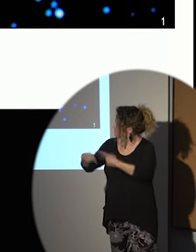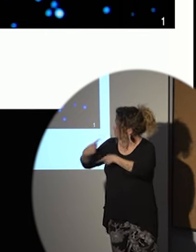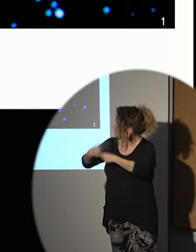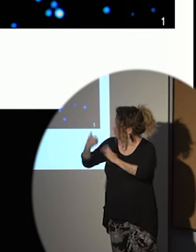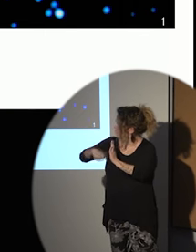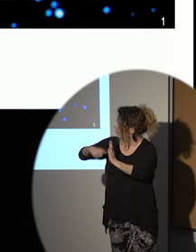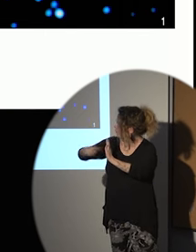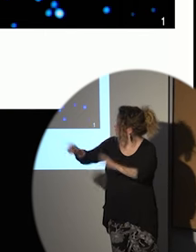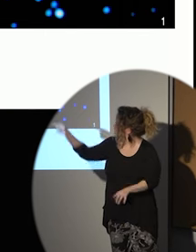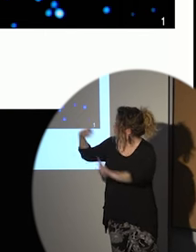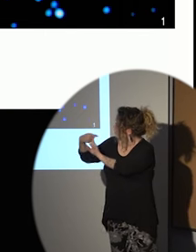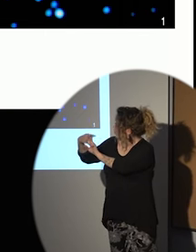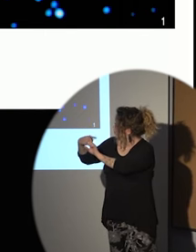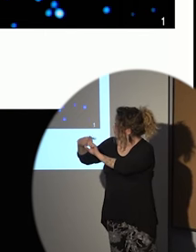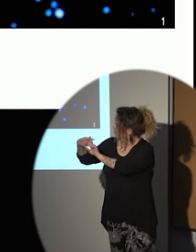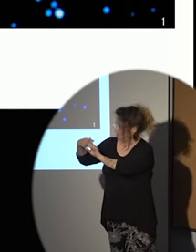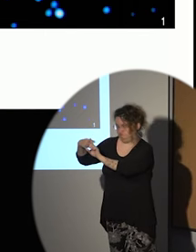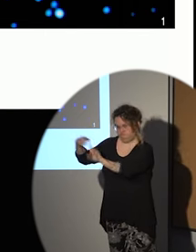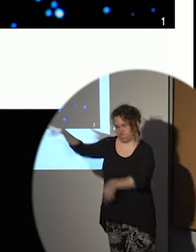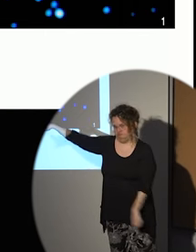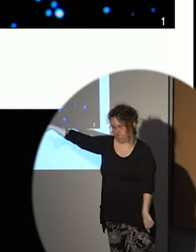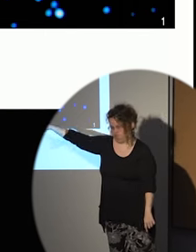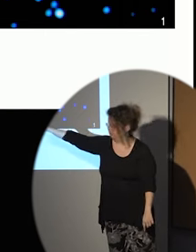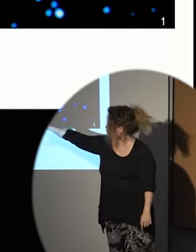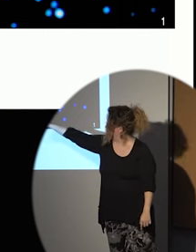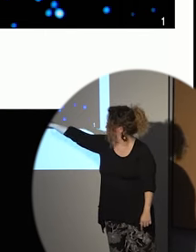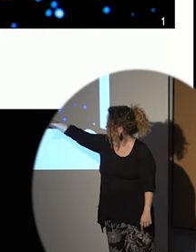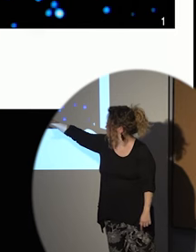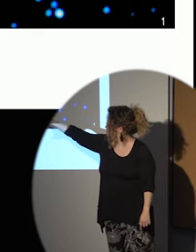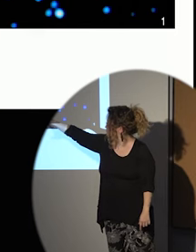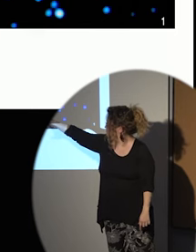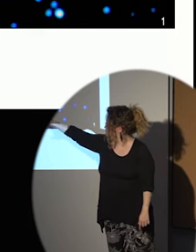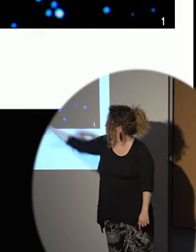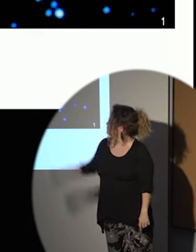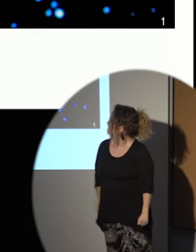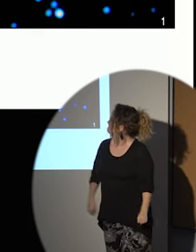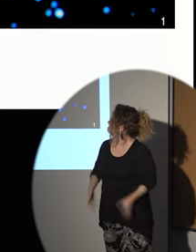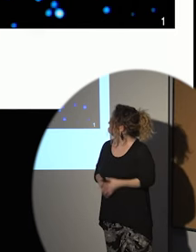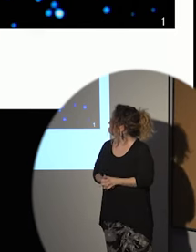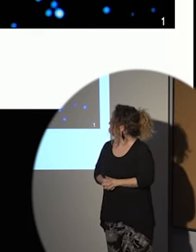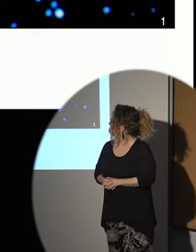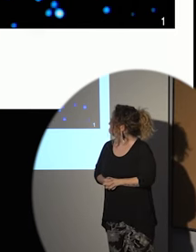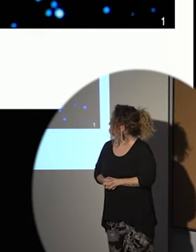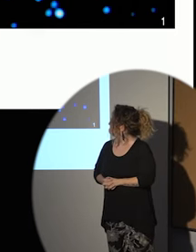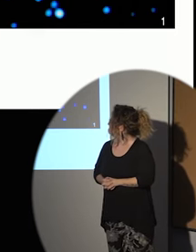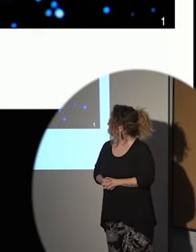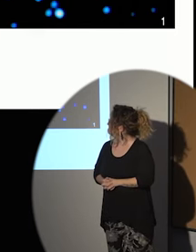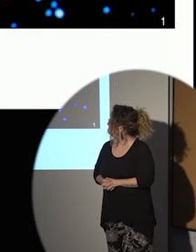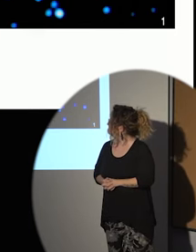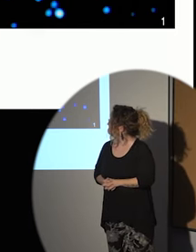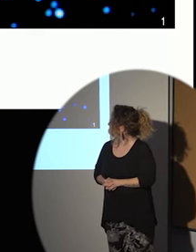passe autour de la croix. Est-ce que vous voyez quelque chose ? Alors maintenant, on va zoomer, d'accord, et on va repasser à nouveau les